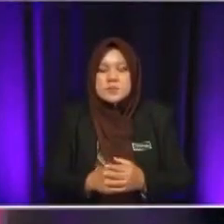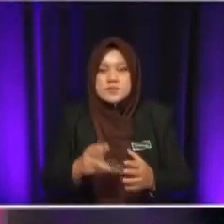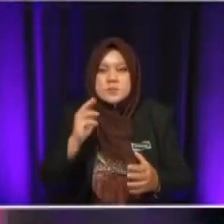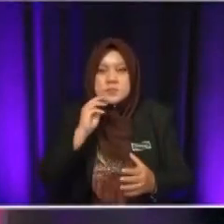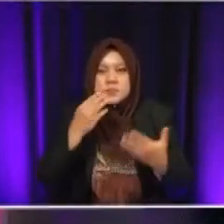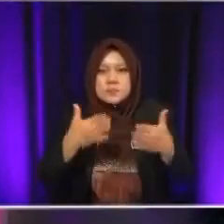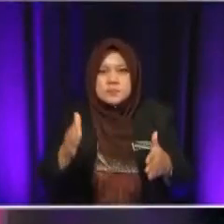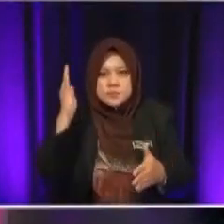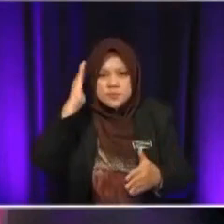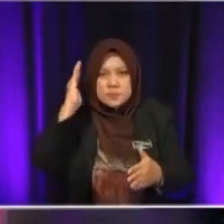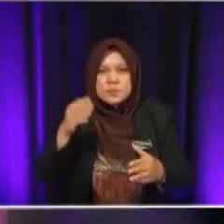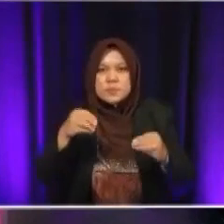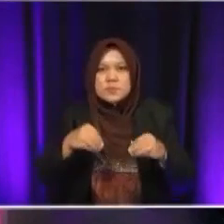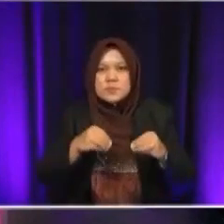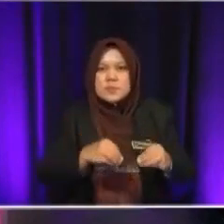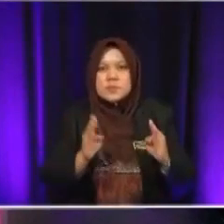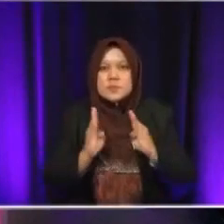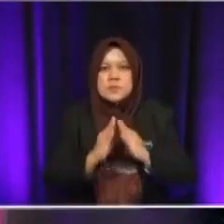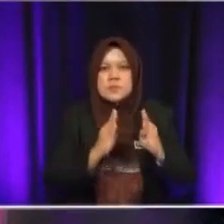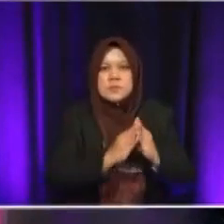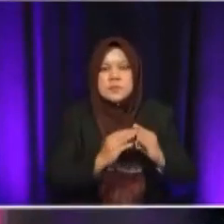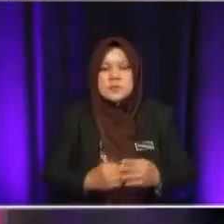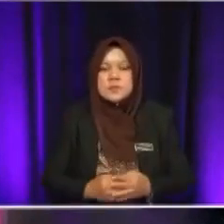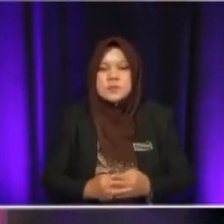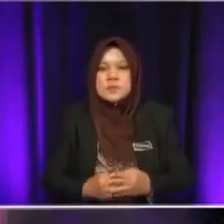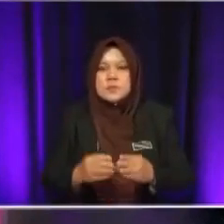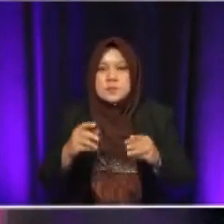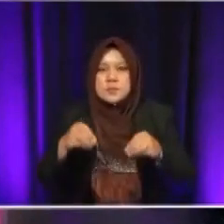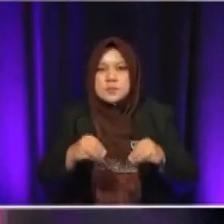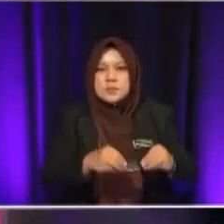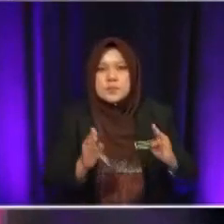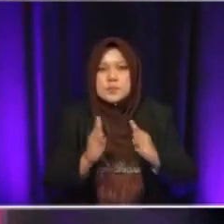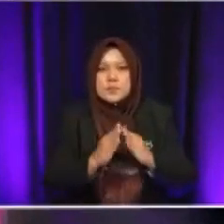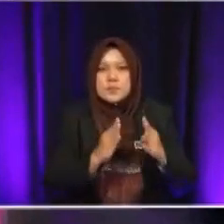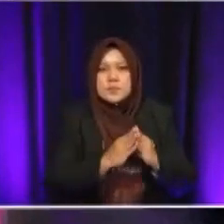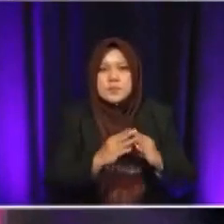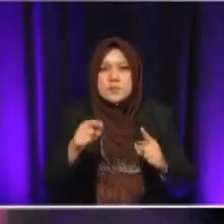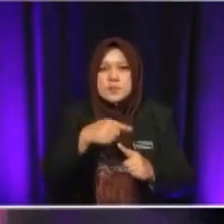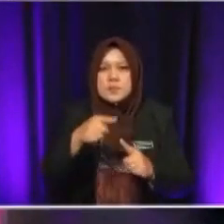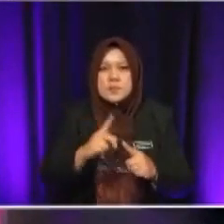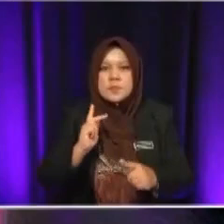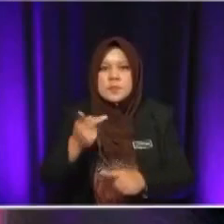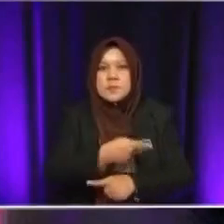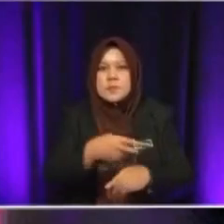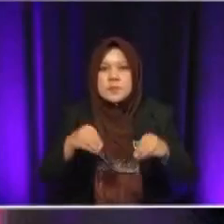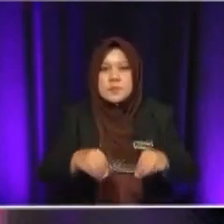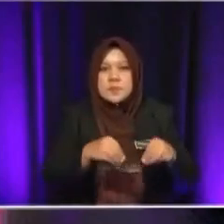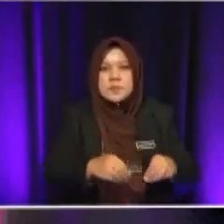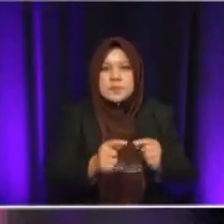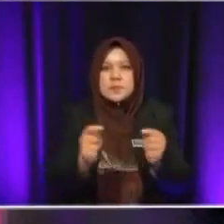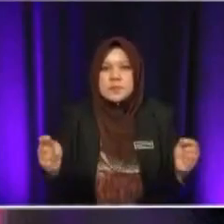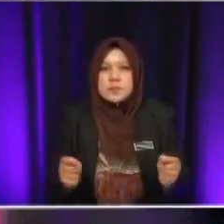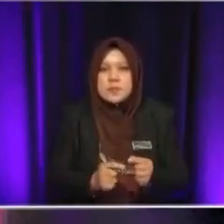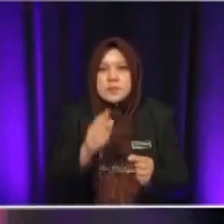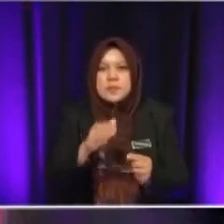tahu pertanian bandar kan. Betul, cikgu. Okey, pertanian bandar tu apa tadi? Pertanian bandar ni bila kita bercucuk tanam dalam satu kawasan yang terhad,